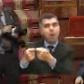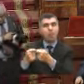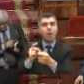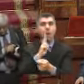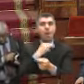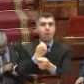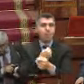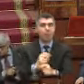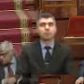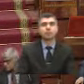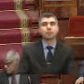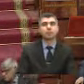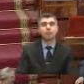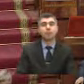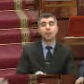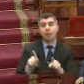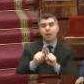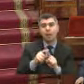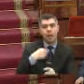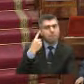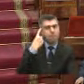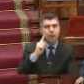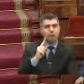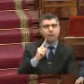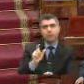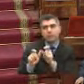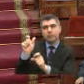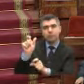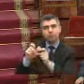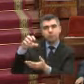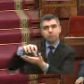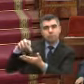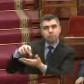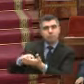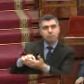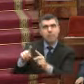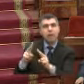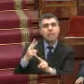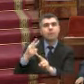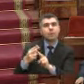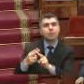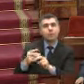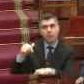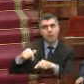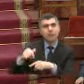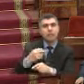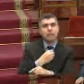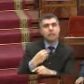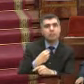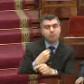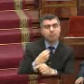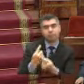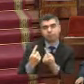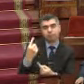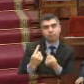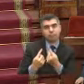الوزير، لماذا صنفت بعض المراكز الاستشفائية ولم تصنف أخرى رغم التحفظ ديالنا على المراتب؟ علاش؟ نحن